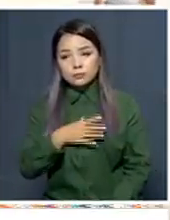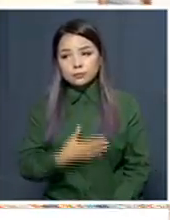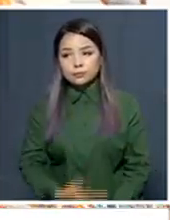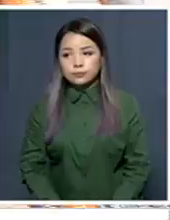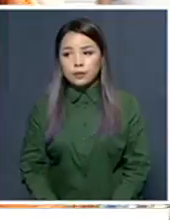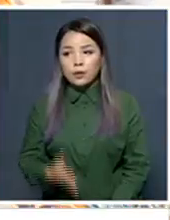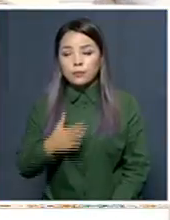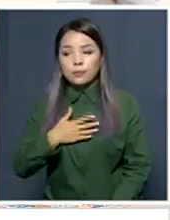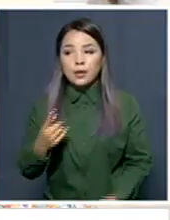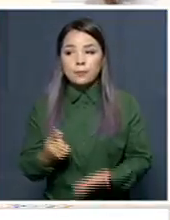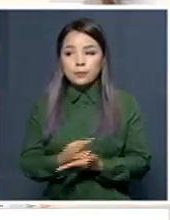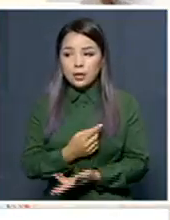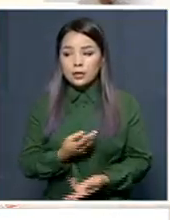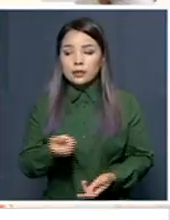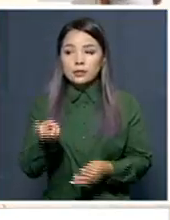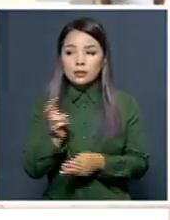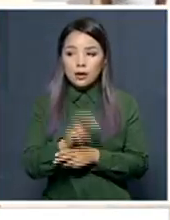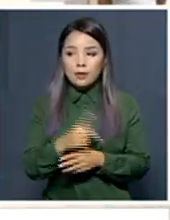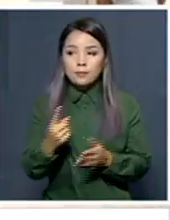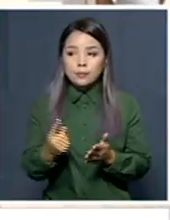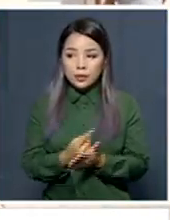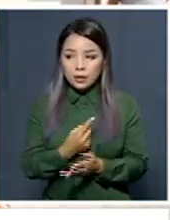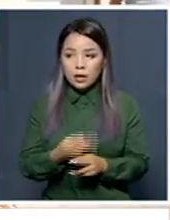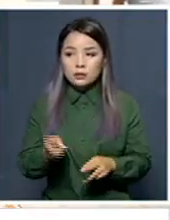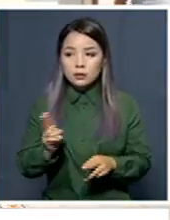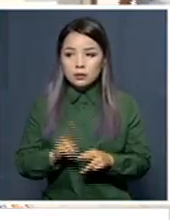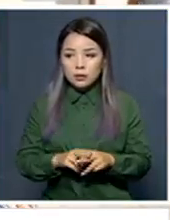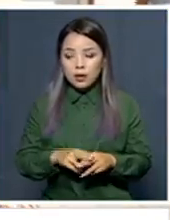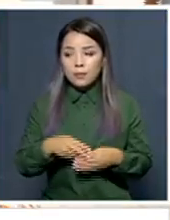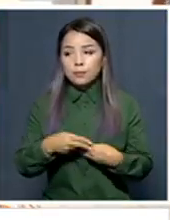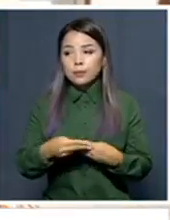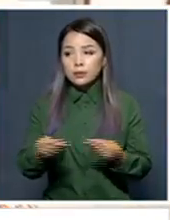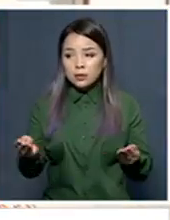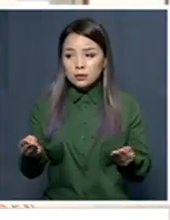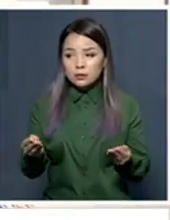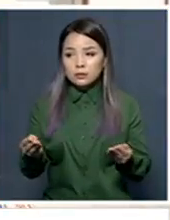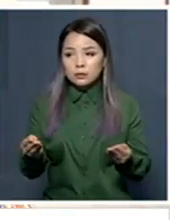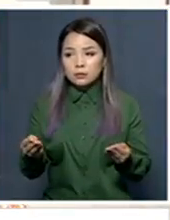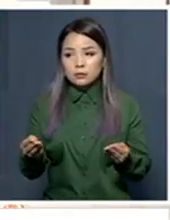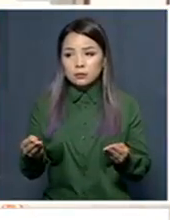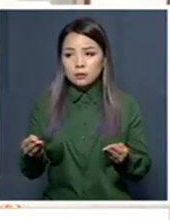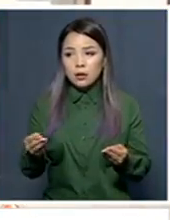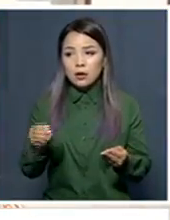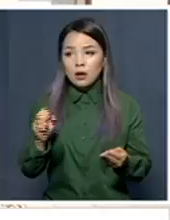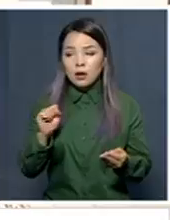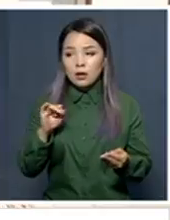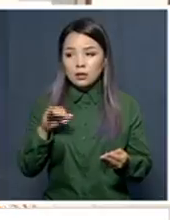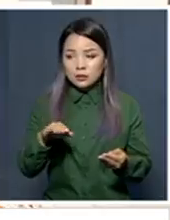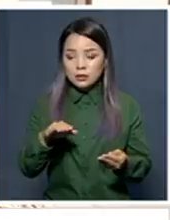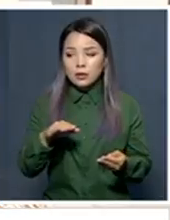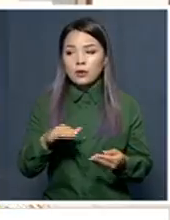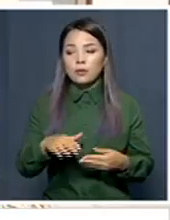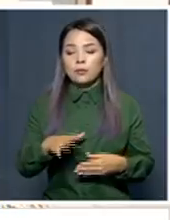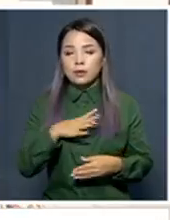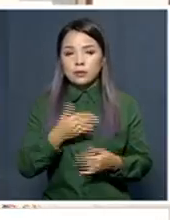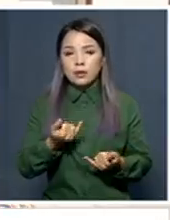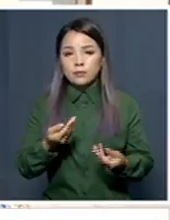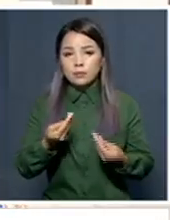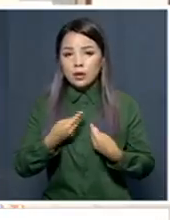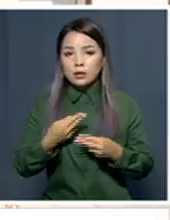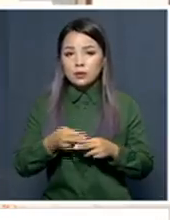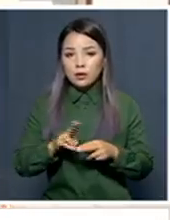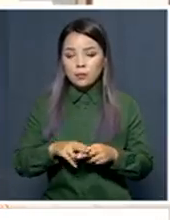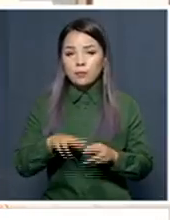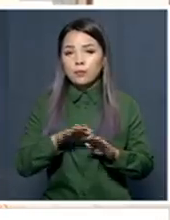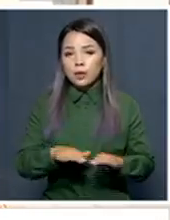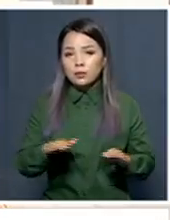Алғаш рет келіппін, бірінші рет. Мана беріп жатқан айттары қабыл болсын. Жақсы,